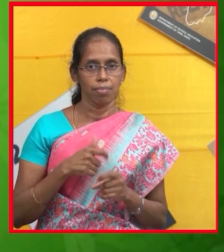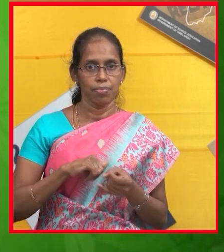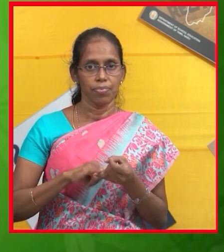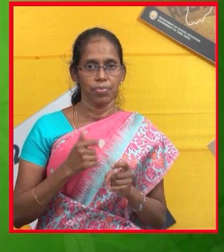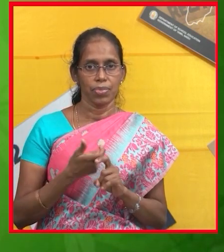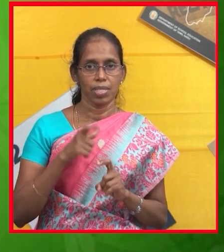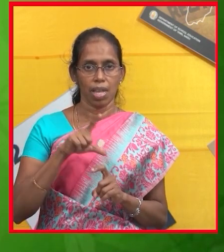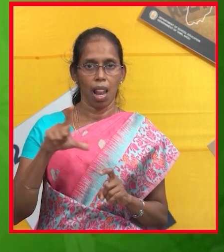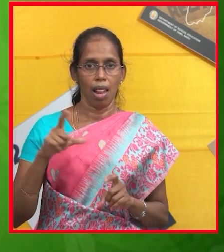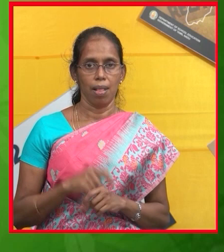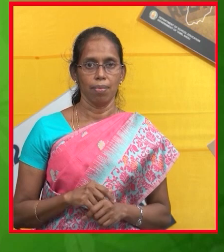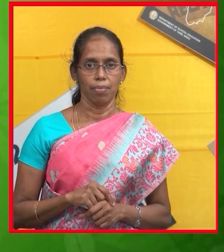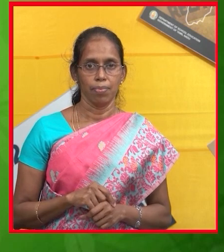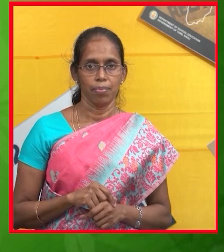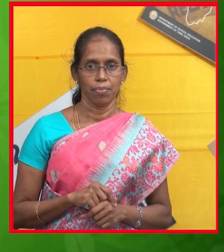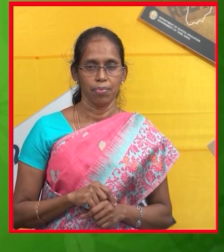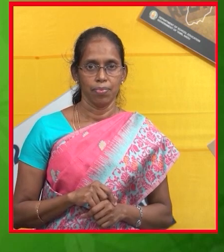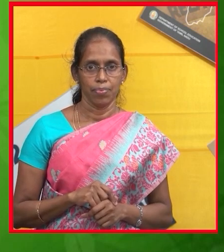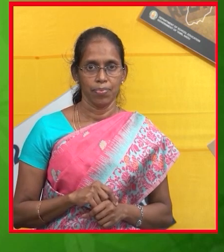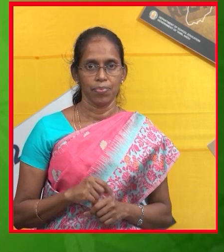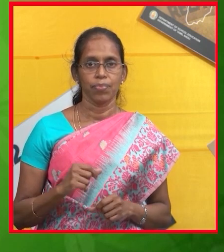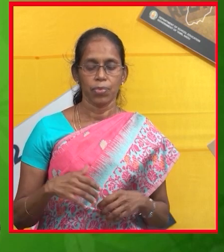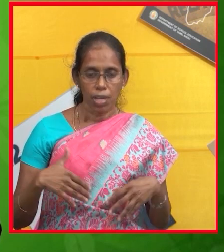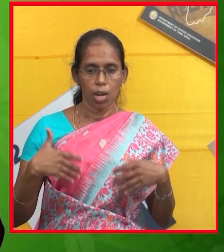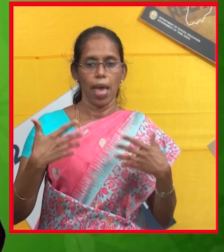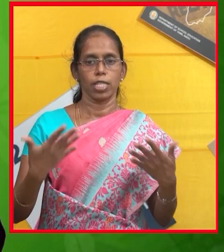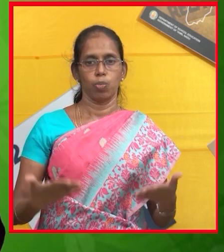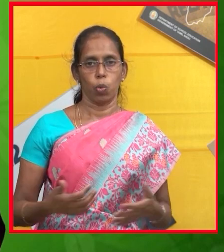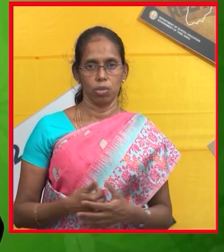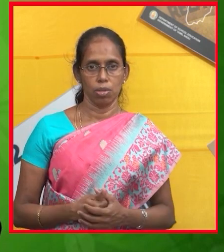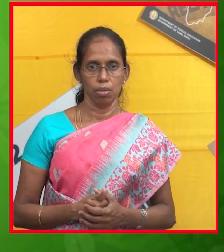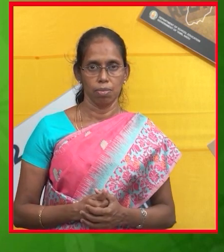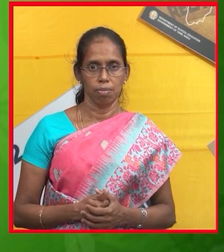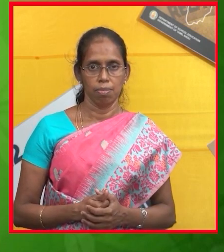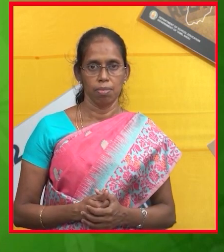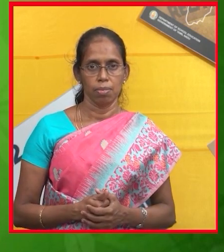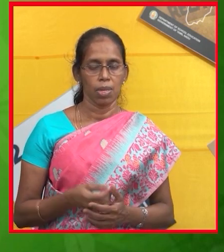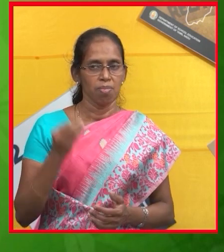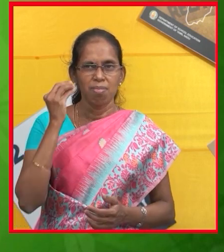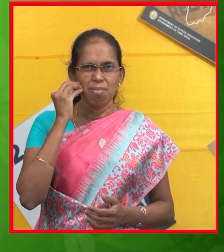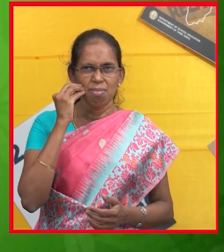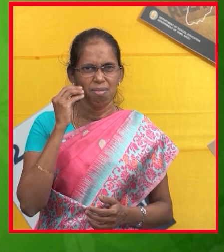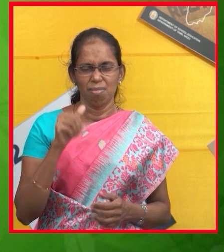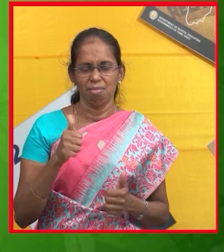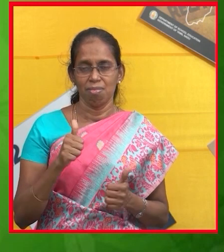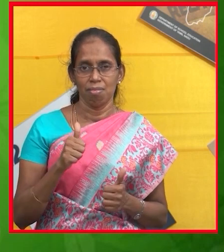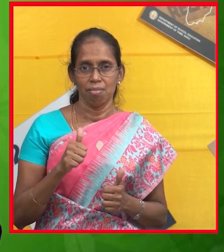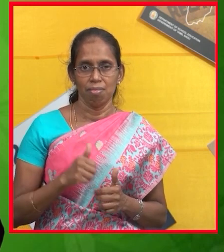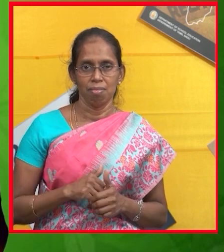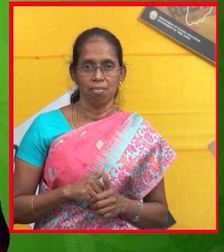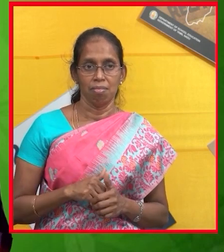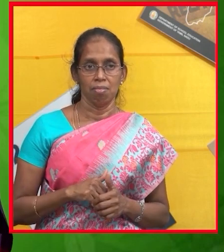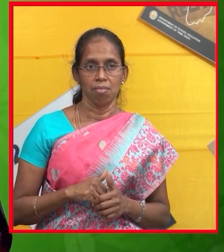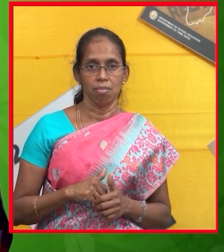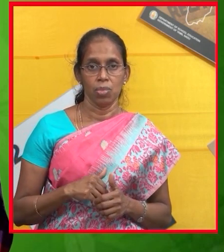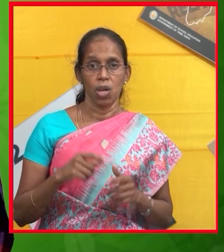திறமை மட்டும்தான் எந்த இடத்துலையும் நம்மளை வந்து வெளிப்படுத்த முடியுமே தவிர நம்மளுடைய மதிப்பெண்களோ அல்லது நம்ம எவ்வளவு